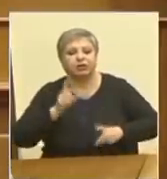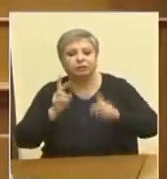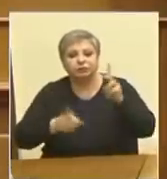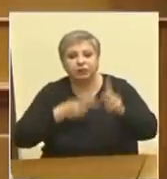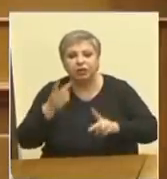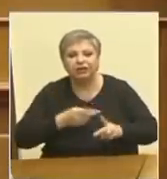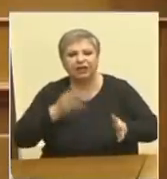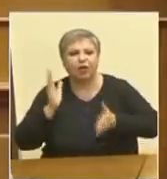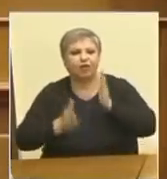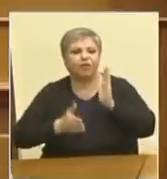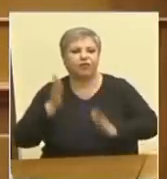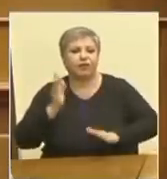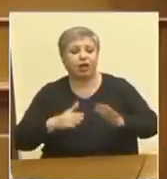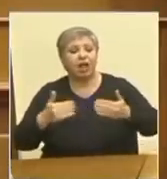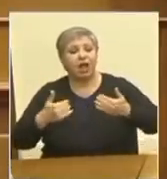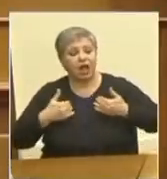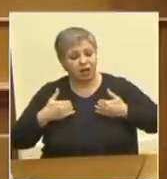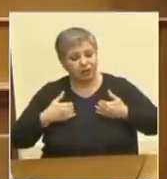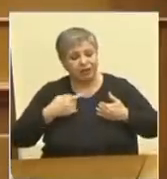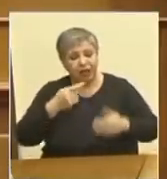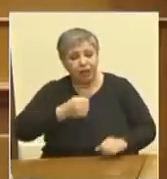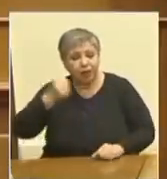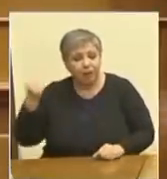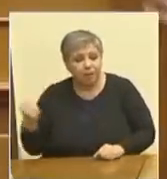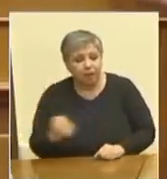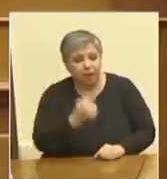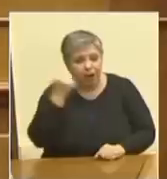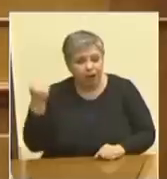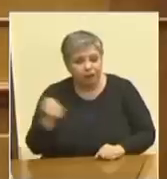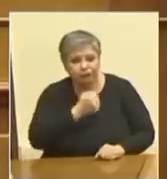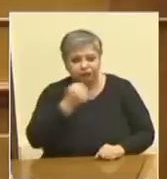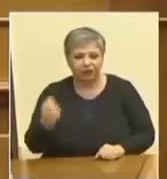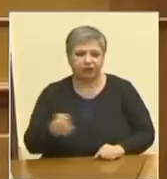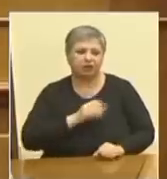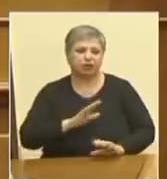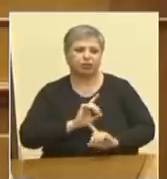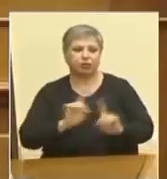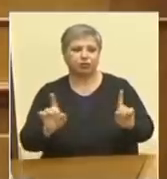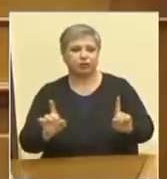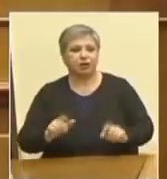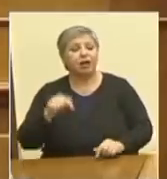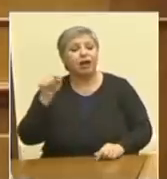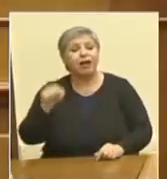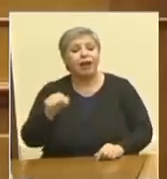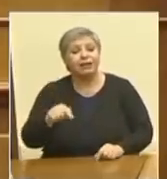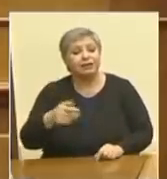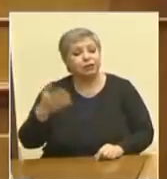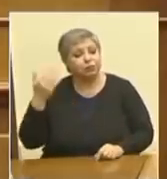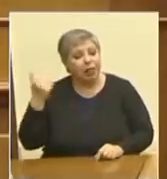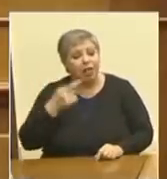αν προέρχεται. Εμείς λοιπόν καταδικάζουμε τον εθνικισμό με τον πιο απερίφραστο τρόπο. Αλλά για σας κάποτε υπήρχε καλή και κακή